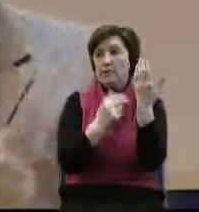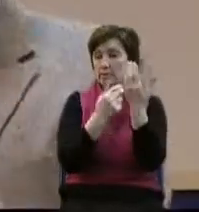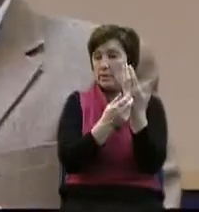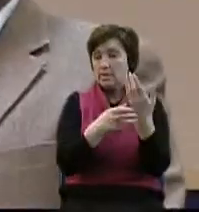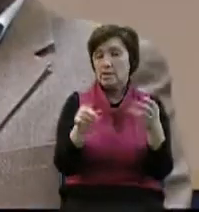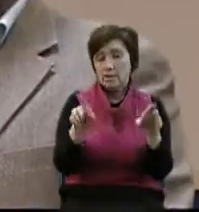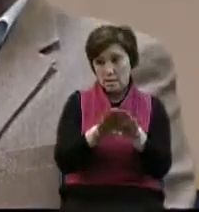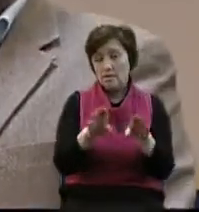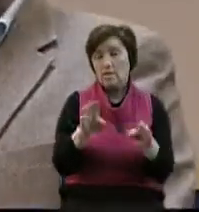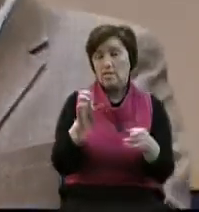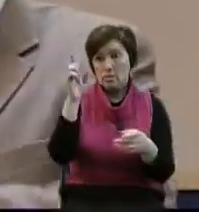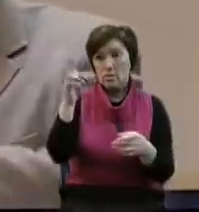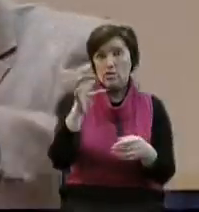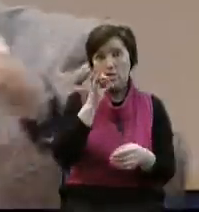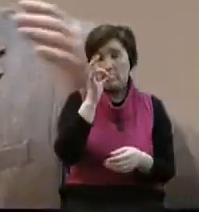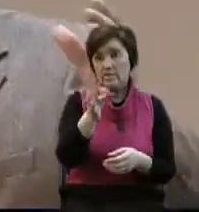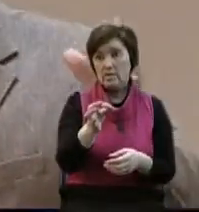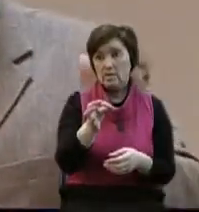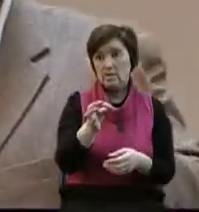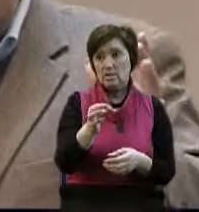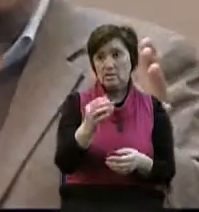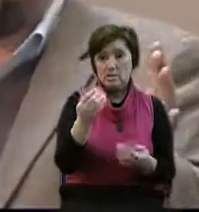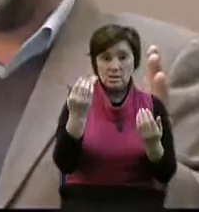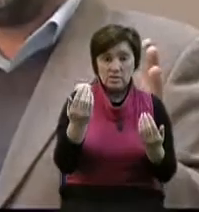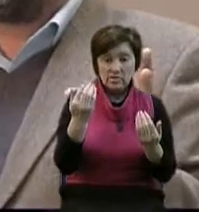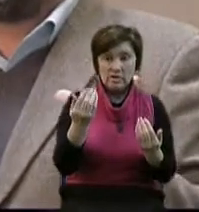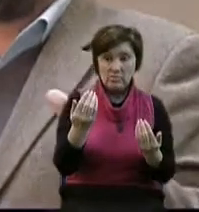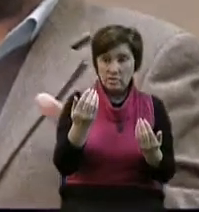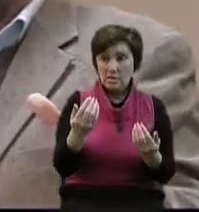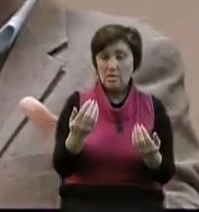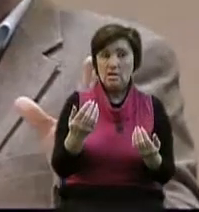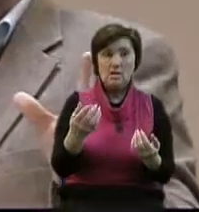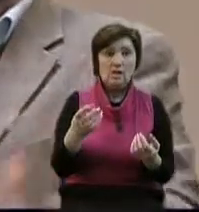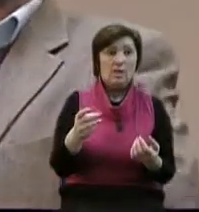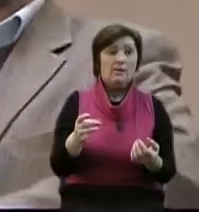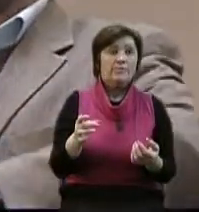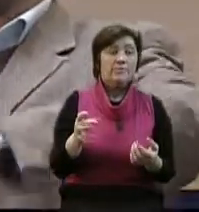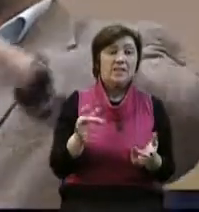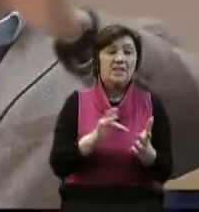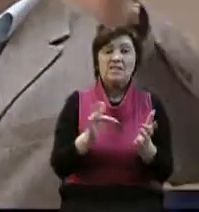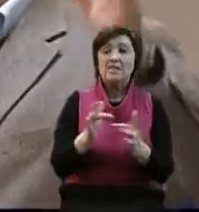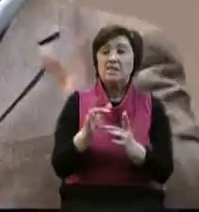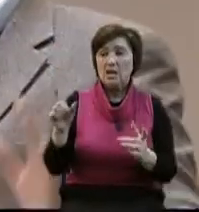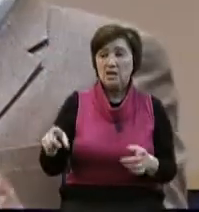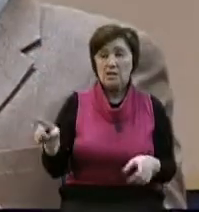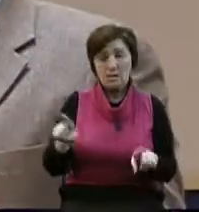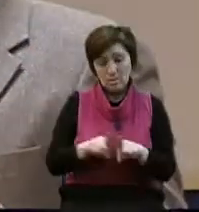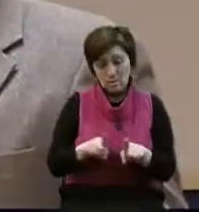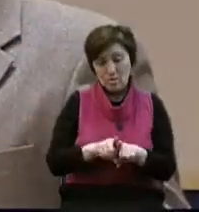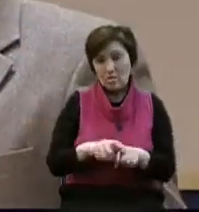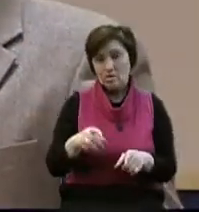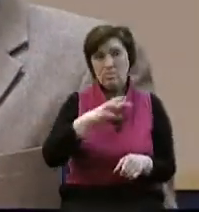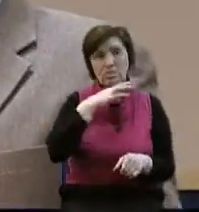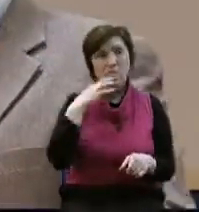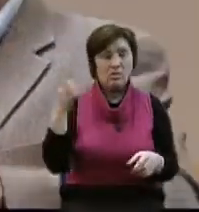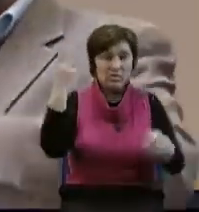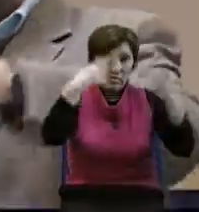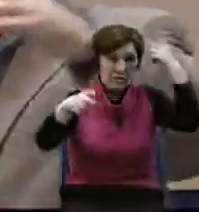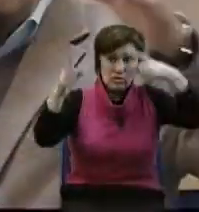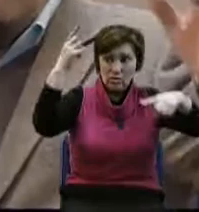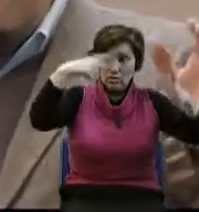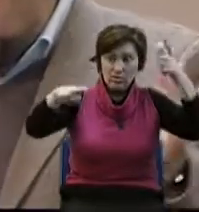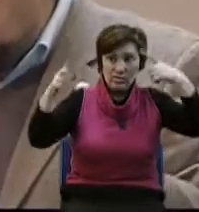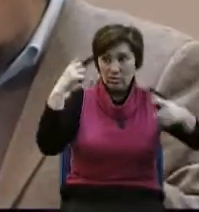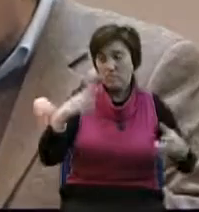чем Бог говорит. Потому что в современном христианстве мы заходим уже за рамки какой-то конфессиональной принадлежности,